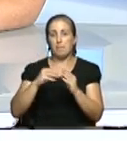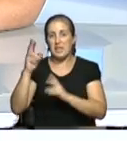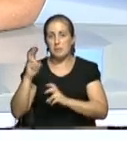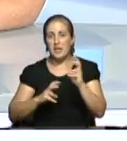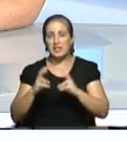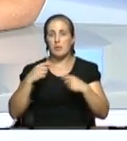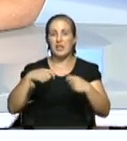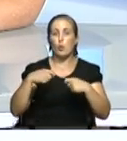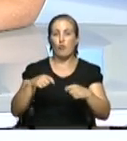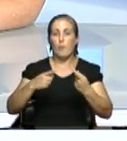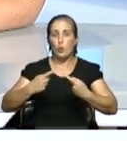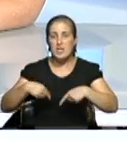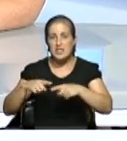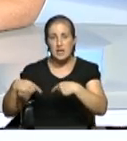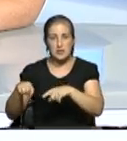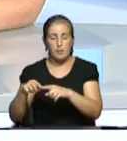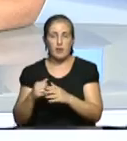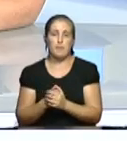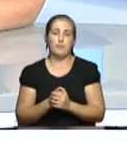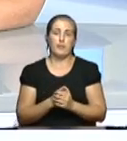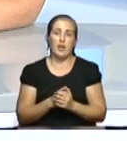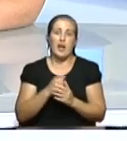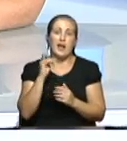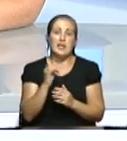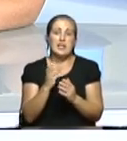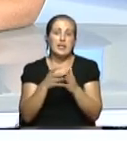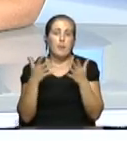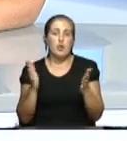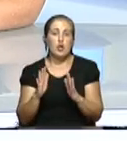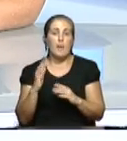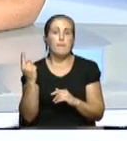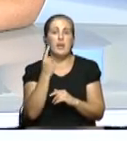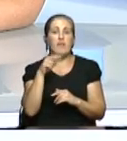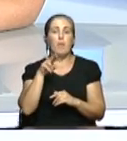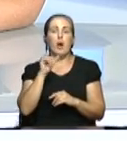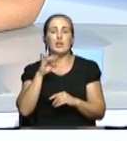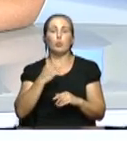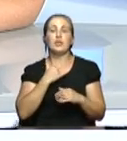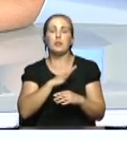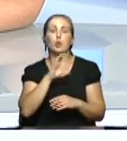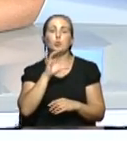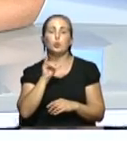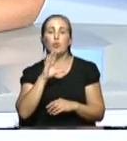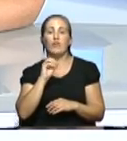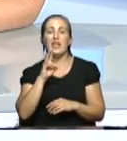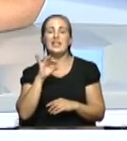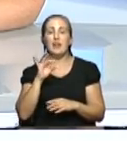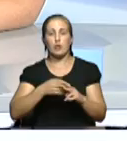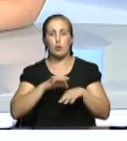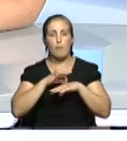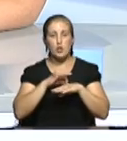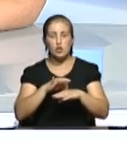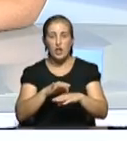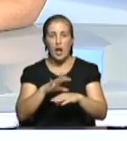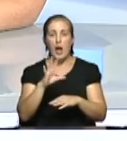торговыми организациями вот небольшая первая партия у нас сувениров которая прошла было на